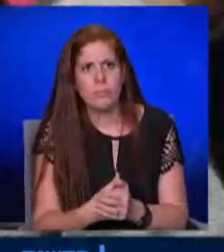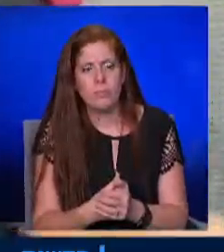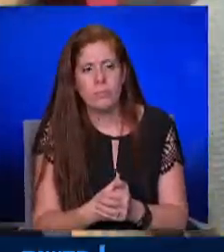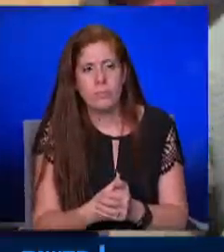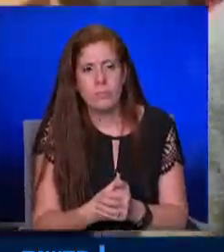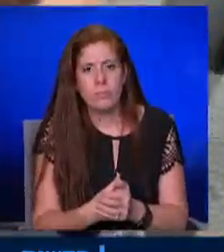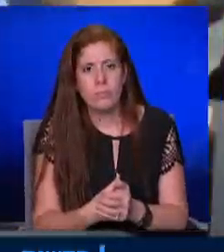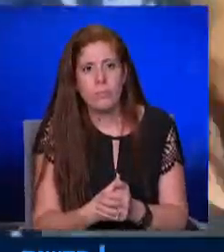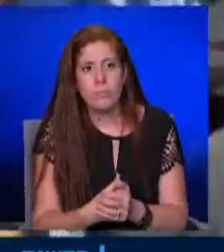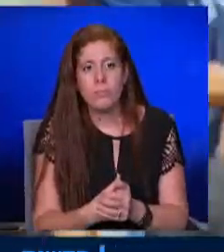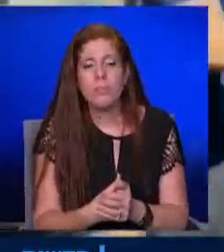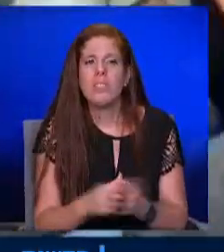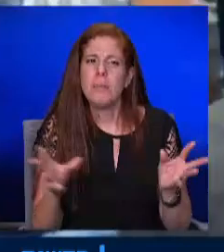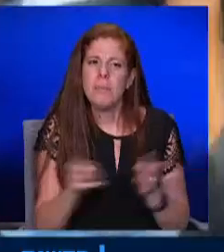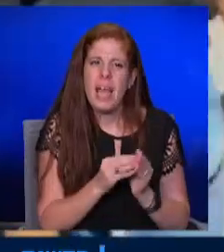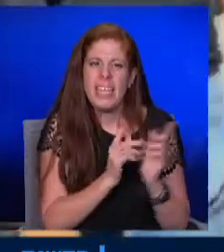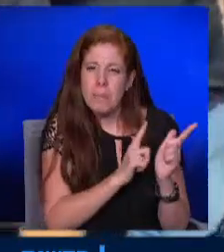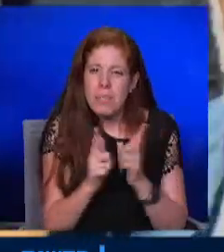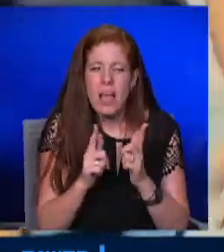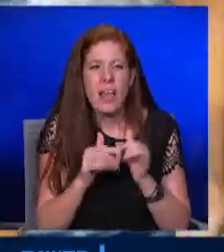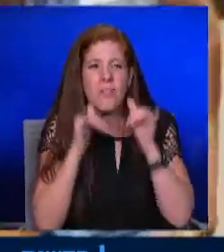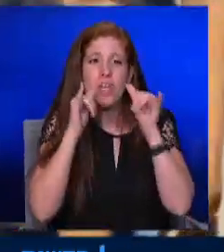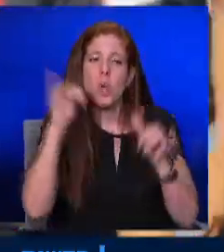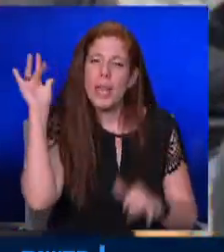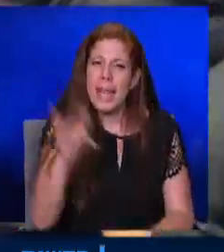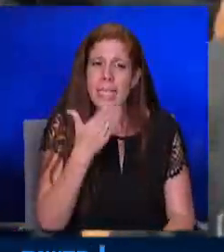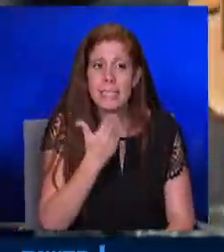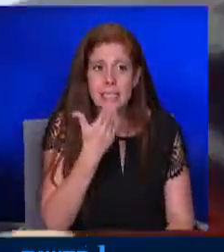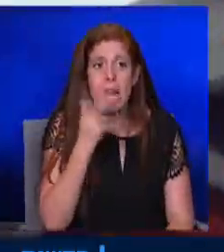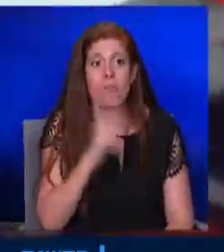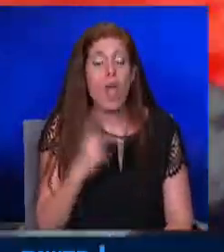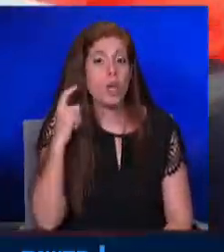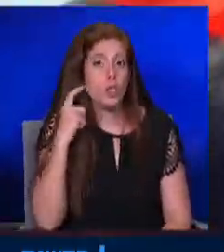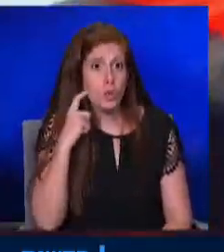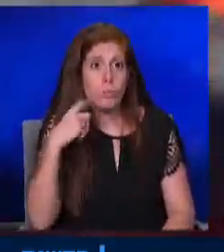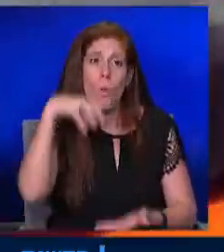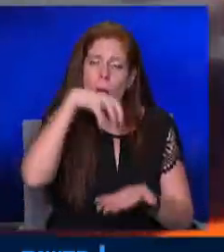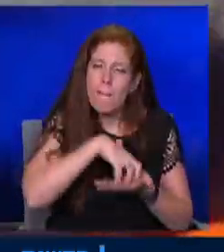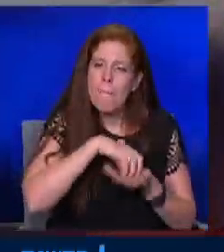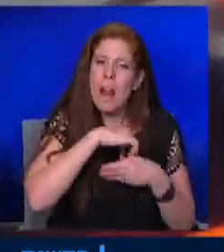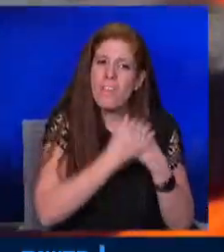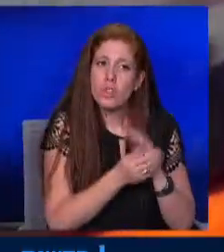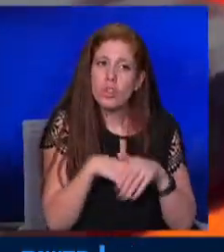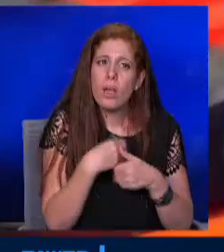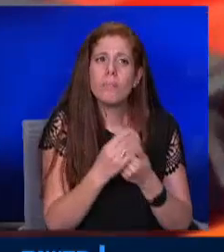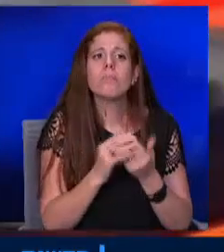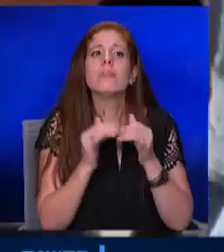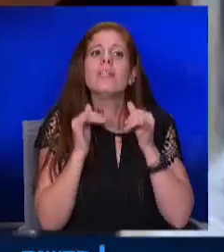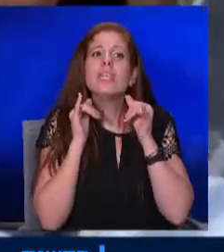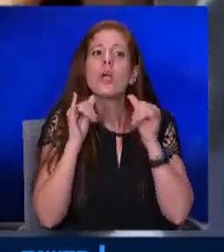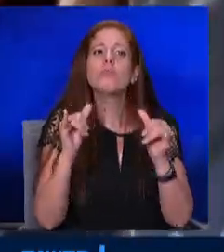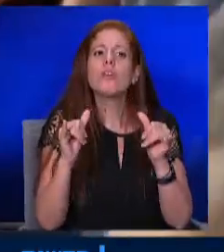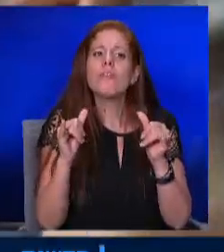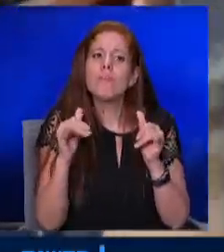לצד ירי וקריאות בגנות ישראל, גם אפשר לשמוע בלב שכם קריאות בשבחו של ראש הזרוע הצבאית של